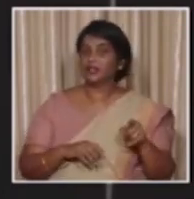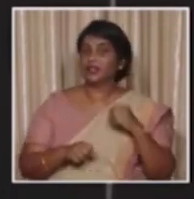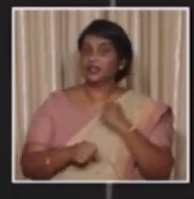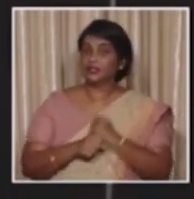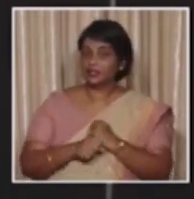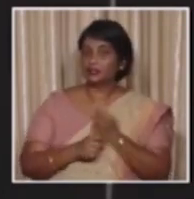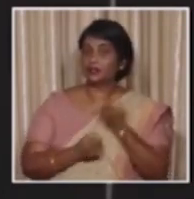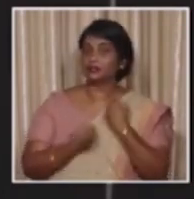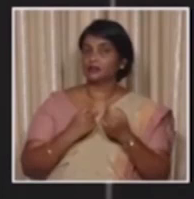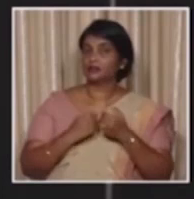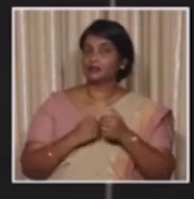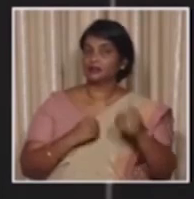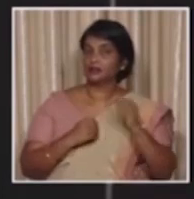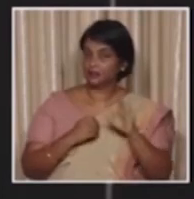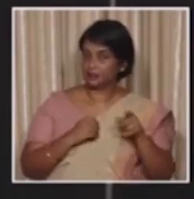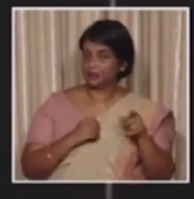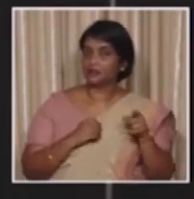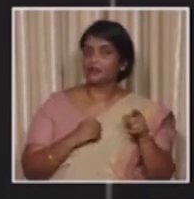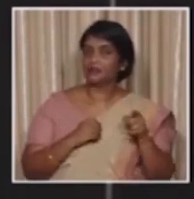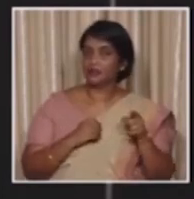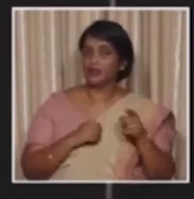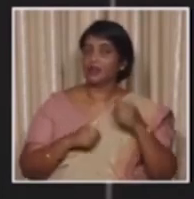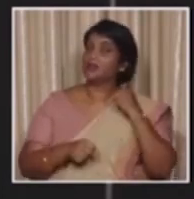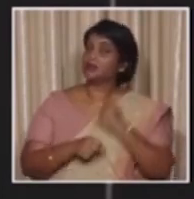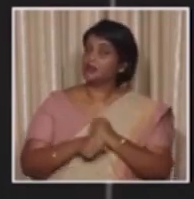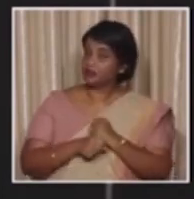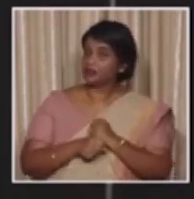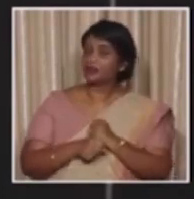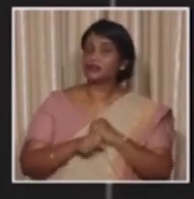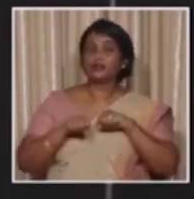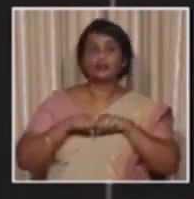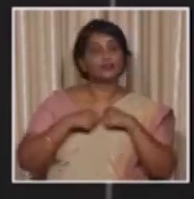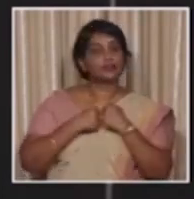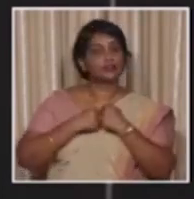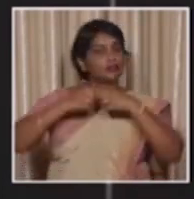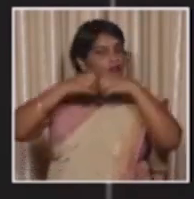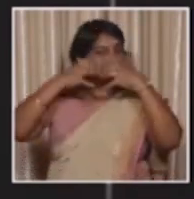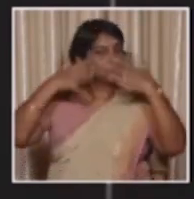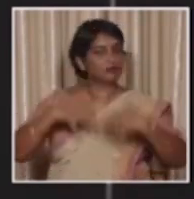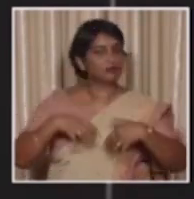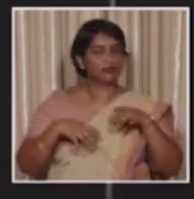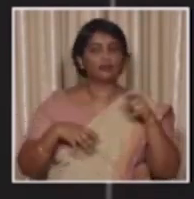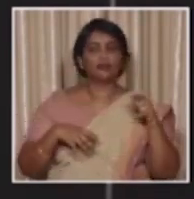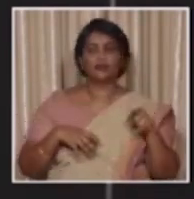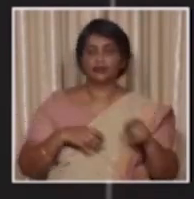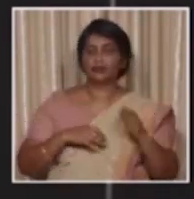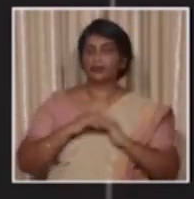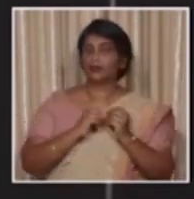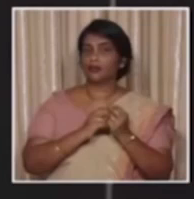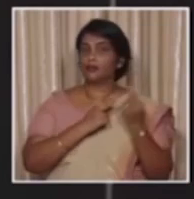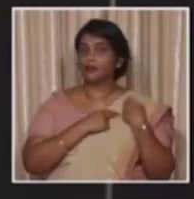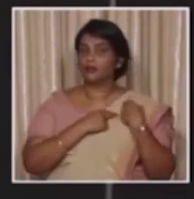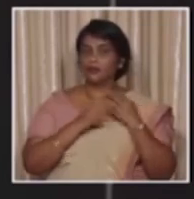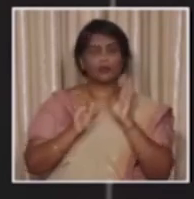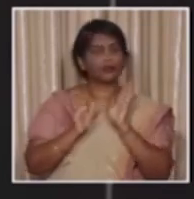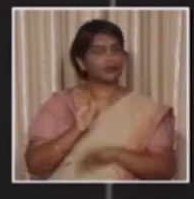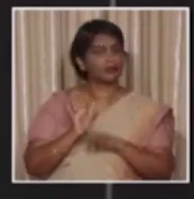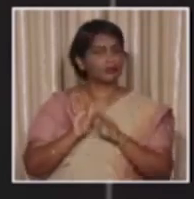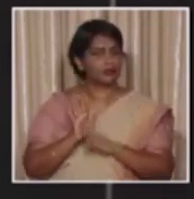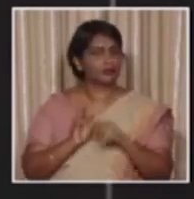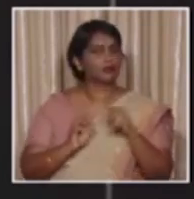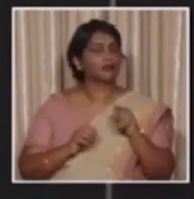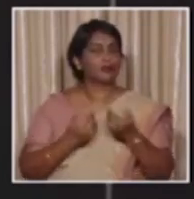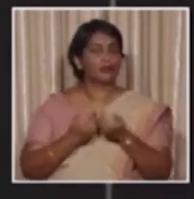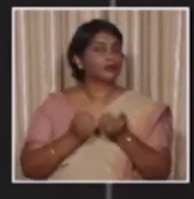செய்யப்படுகின்ற, அரச அந்த அமைப்புக்குள் வருகின்ற இந்த நிறுவனத்தை ஓரம் கட்டிவிட்டு இவ்வாறு தங்களுக்கு